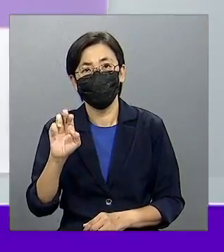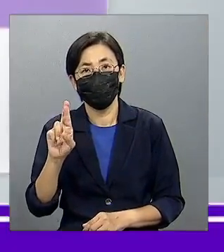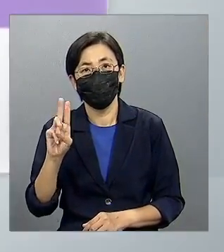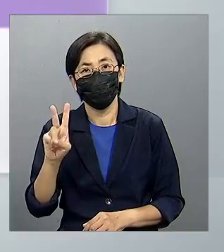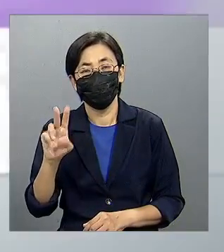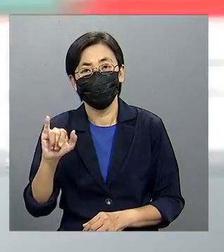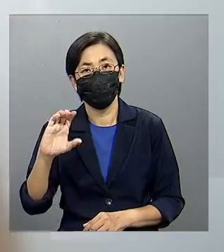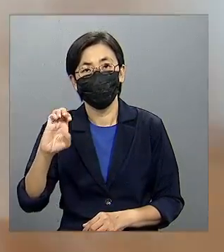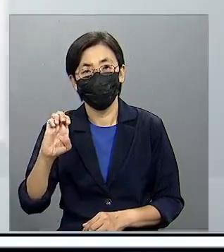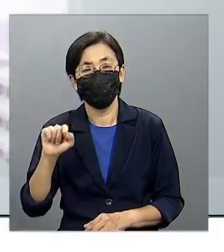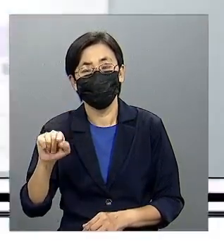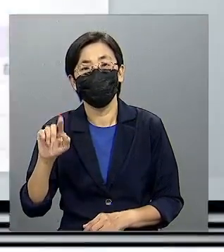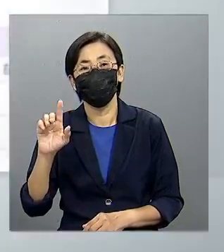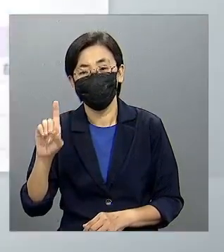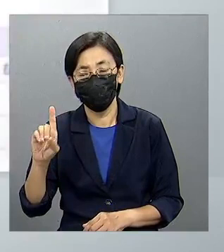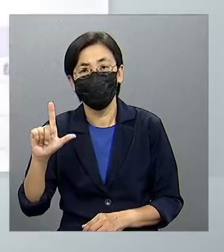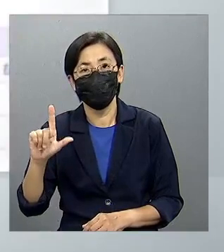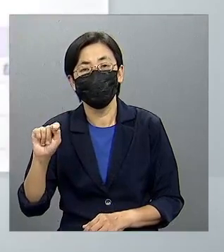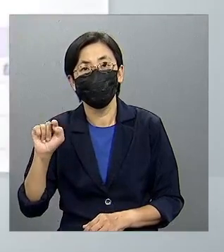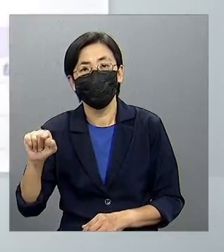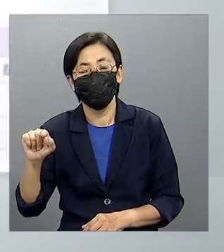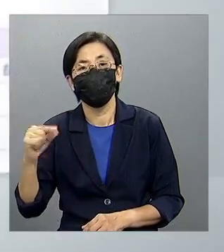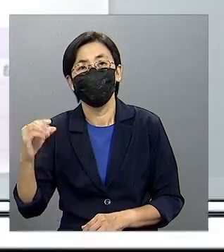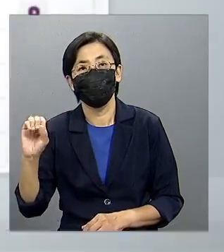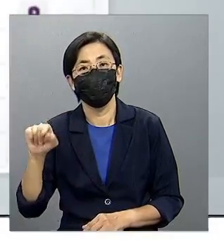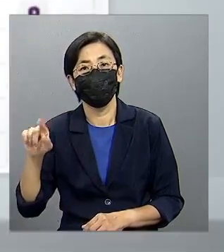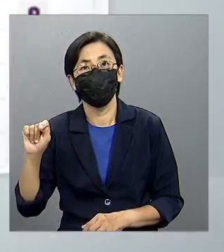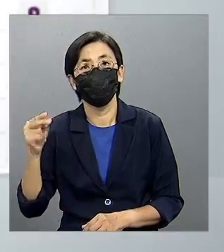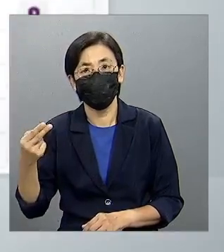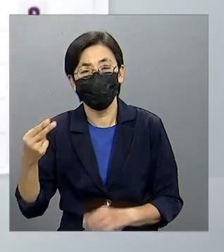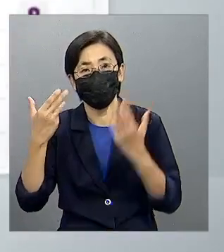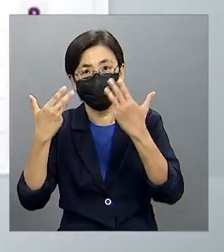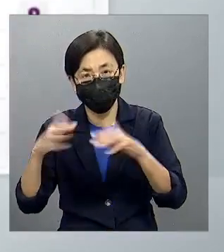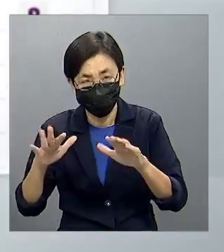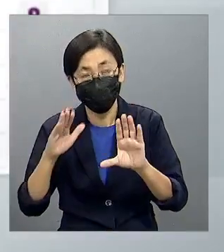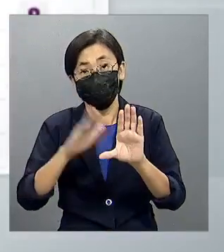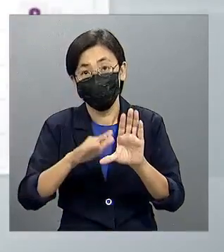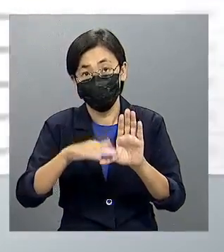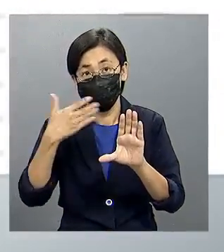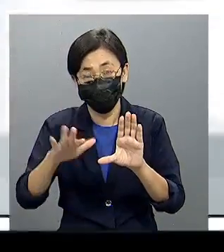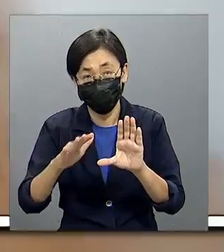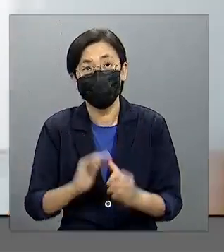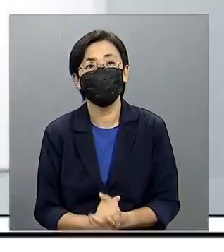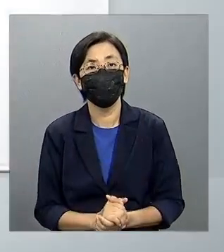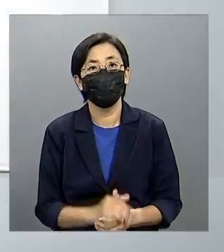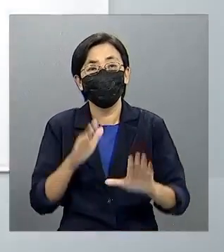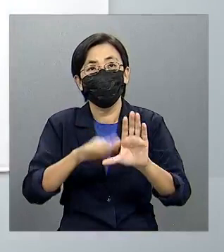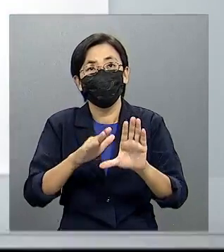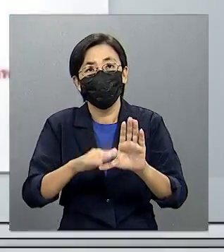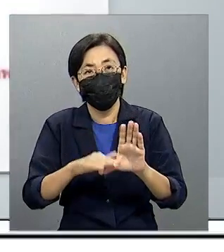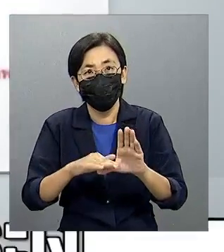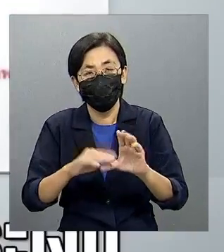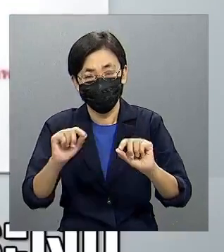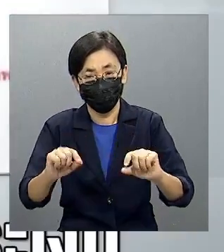www.eservice.dlt.go.th ได้เลยนะครับก็ลงทะเบียนก่อนพอลงทะเบียนเสร็จปุ๊บก็จะได้รับ user ID แล้วก็ password สำหรับ